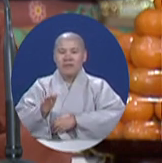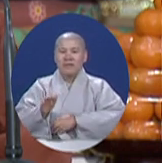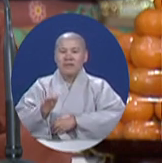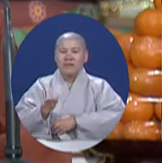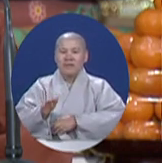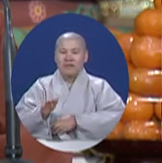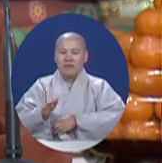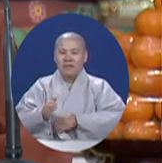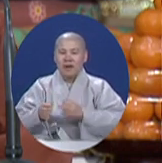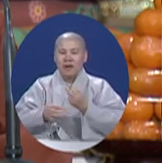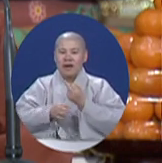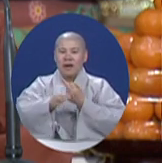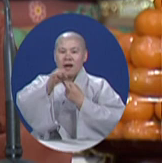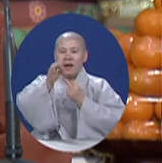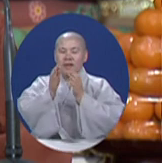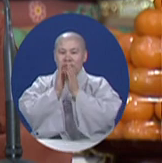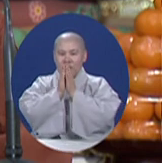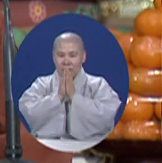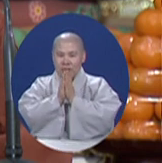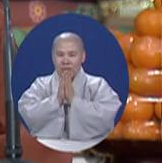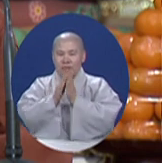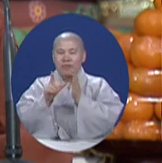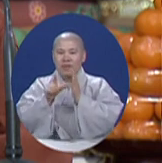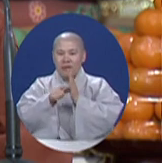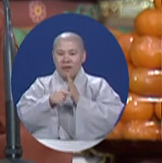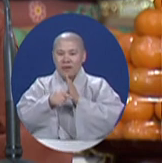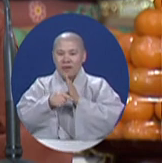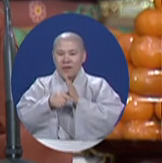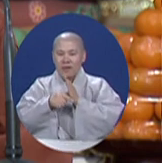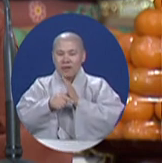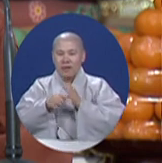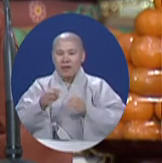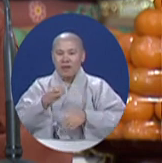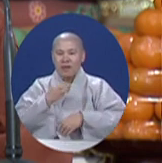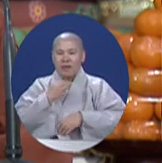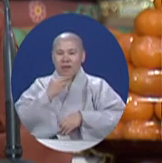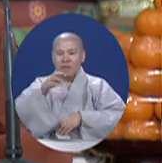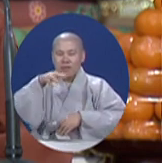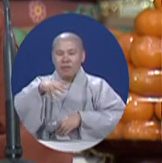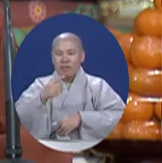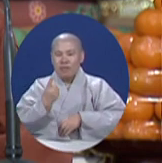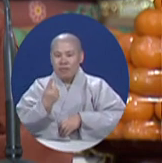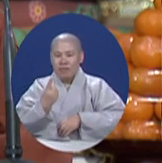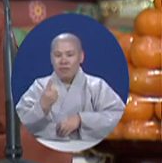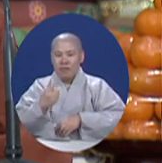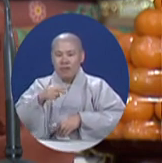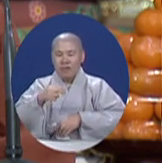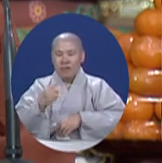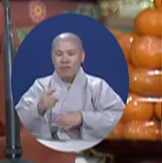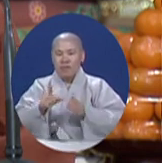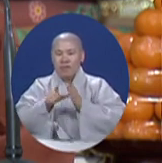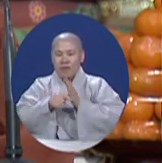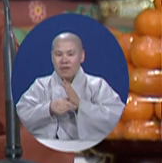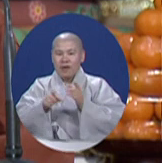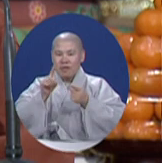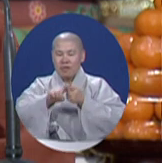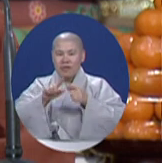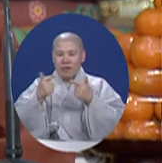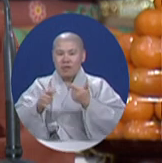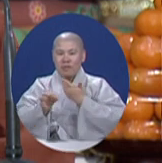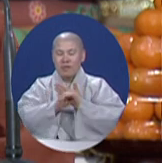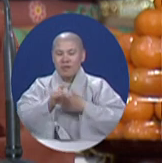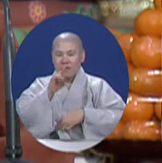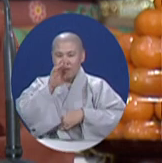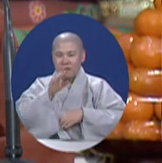하여튼 아침 예불 시간에 단 30초라도 이게 저 시간이 안 맞으면 큰일